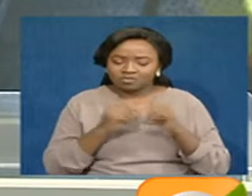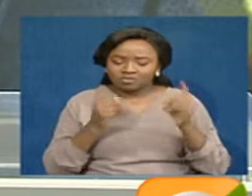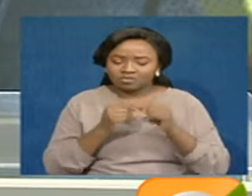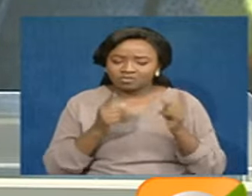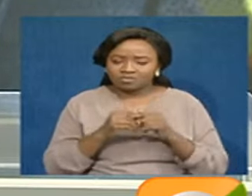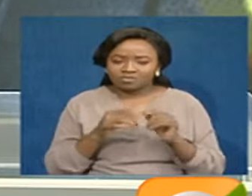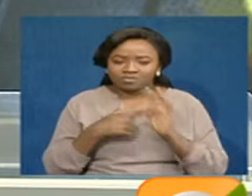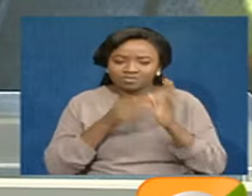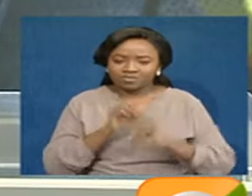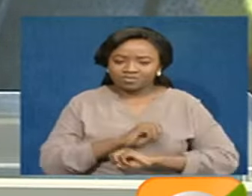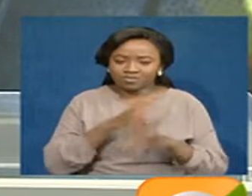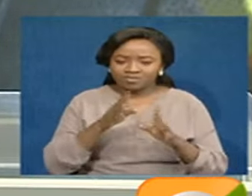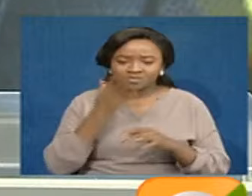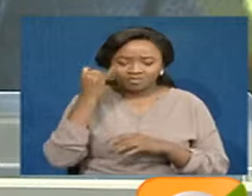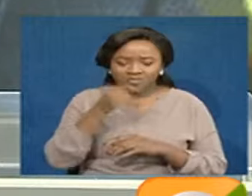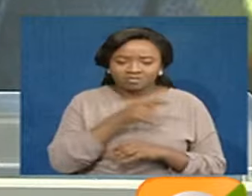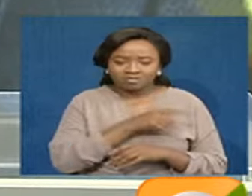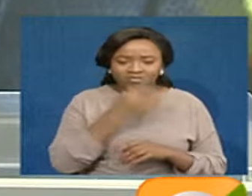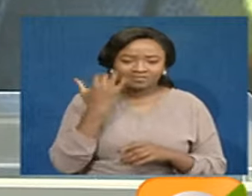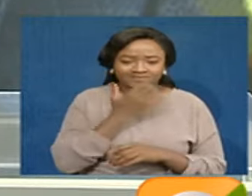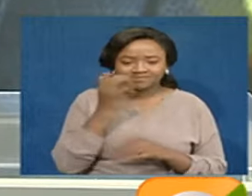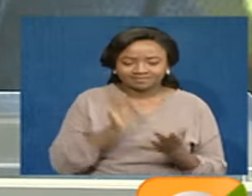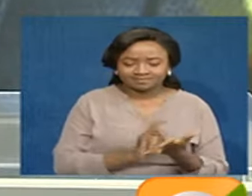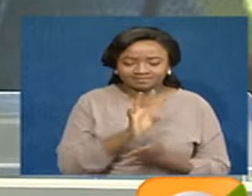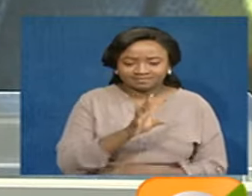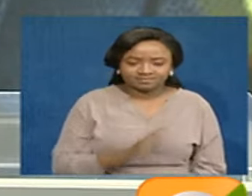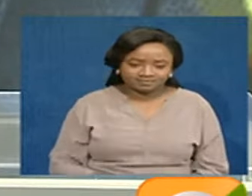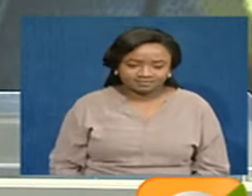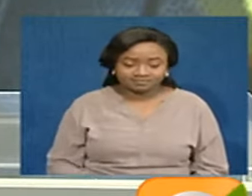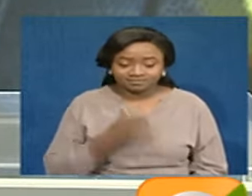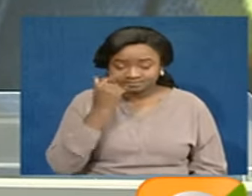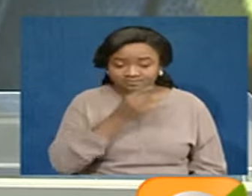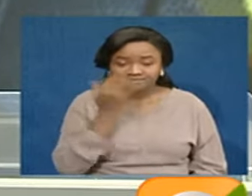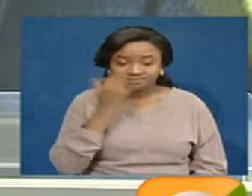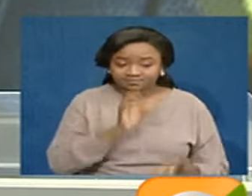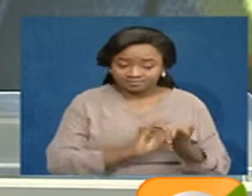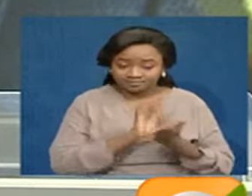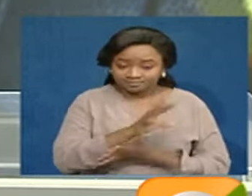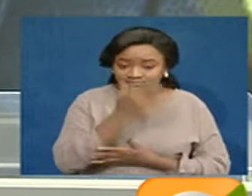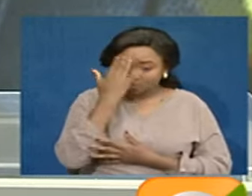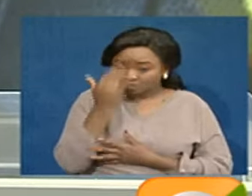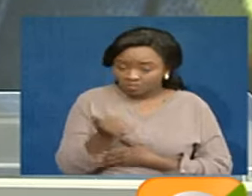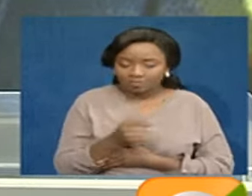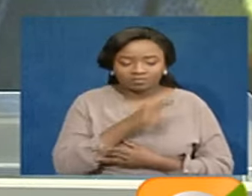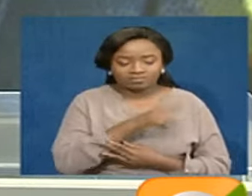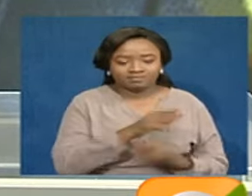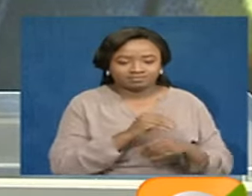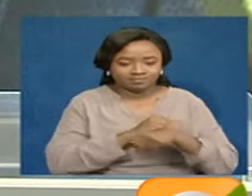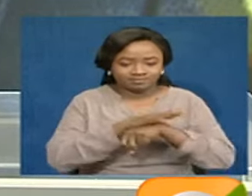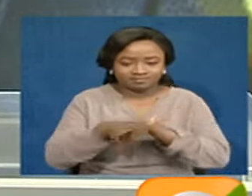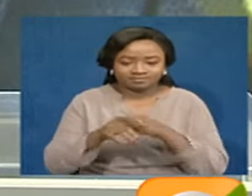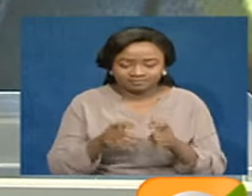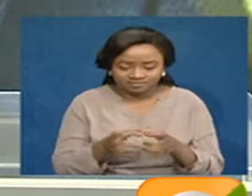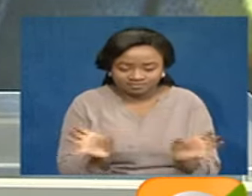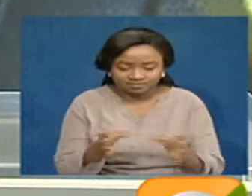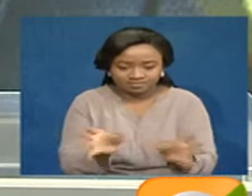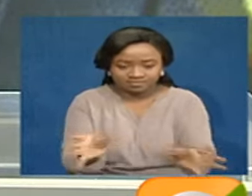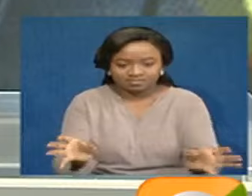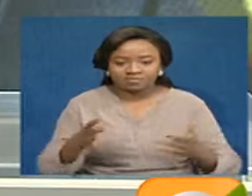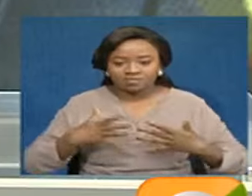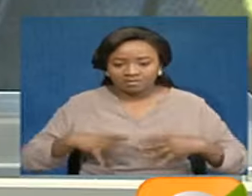Gachagua aliyebanduliwa kwa misingi ya kuendesha mgawanyiko. Aidha, Kindiki alitetea utendakazi wake alipokuwa waziri wa usalama wa